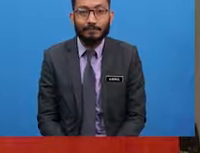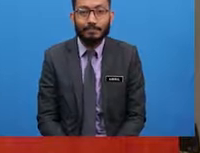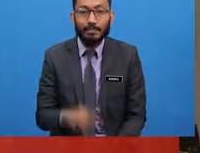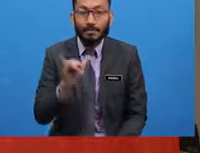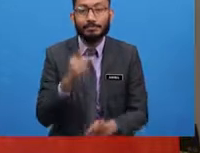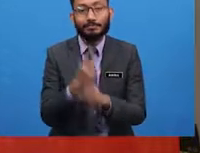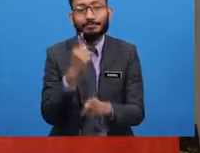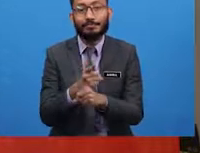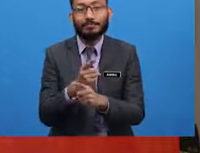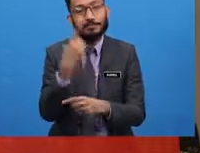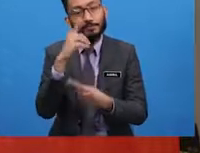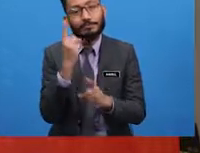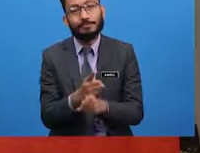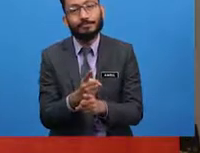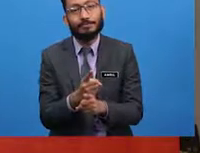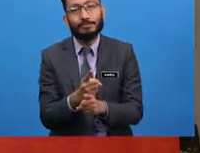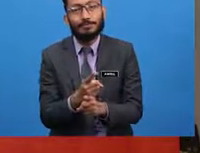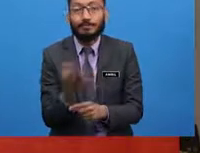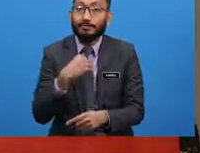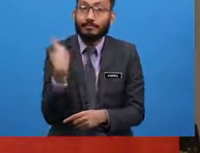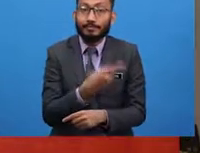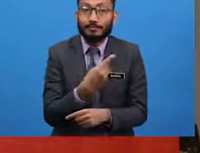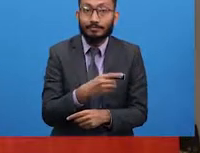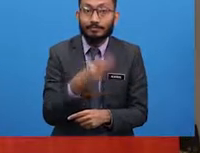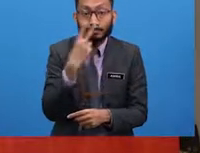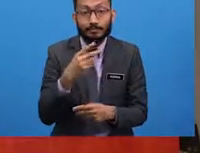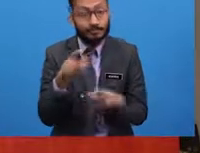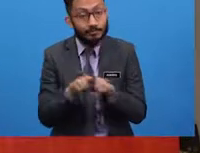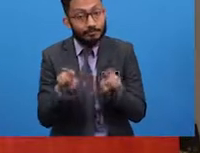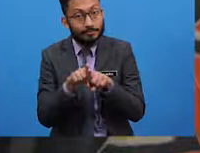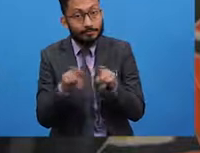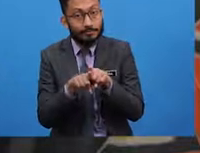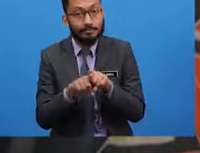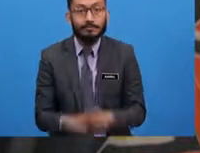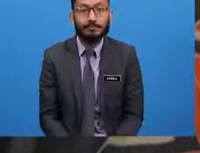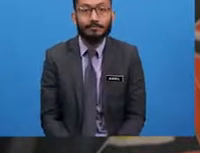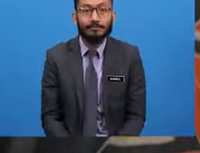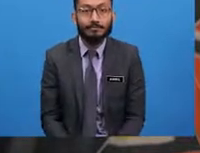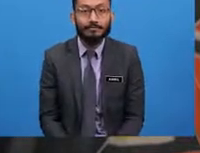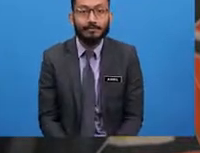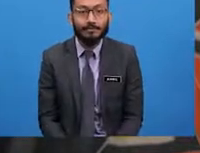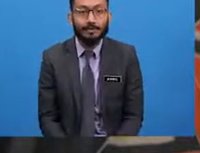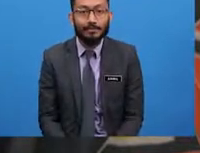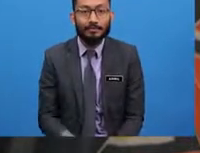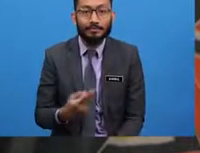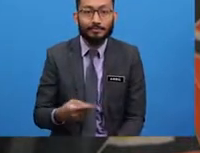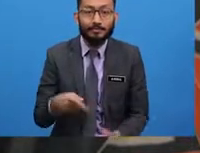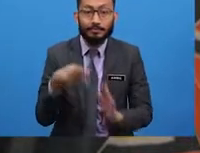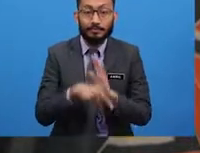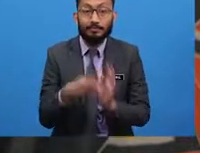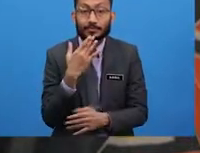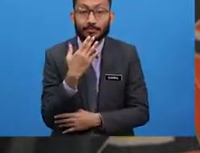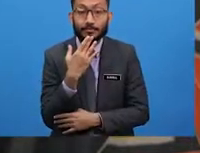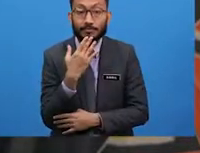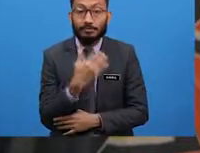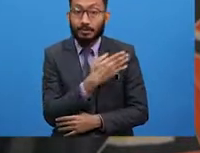Ya, betul jawapan tersebut. Mari kita semak jawapan bersama-sama. Bahan pewarna batik ikat celup